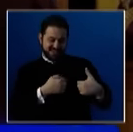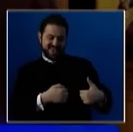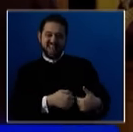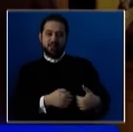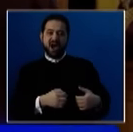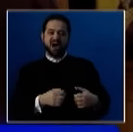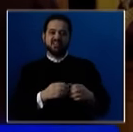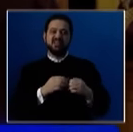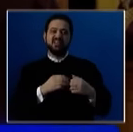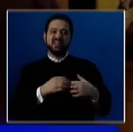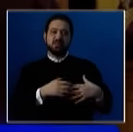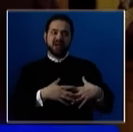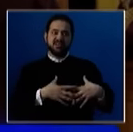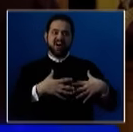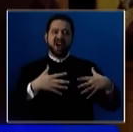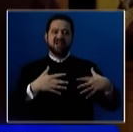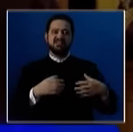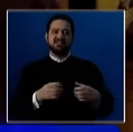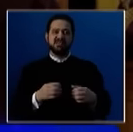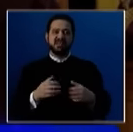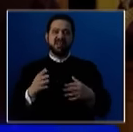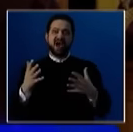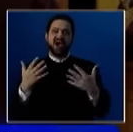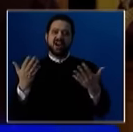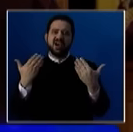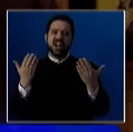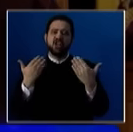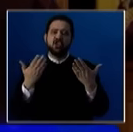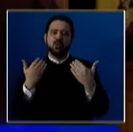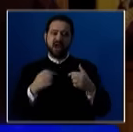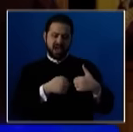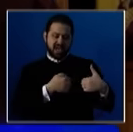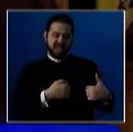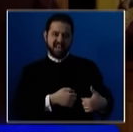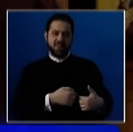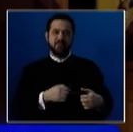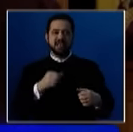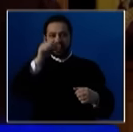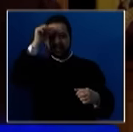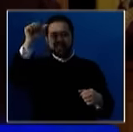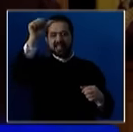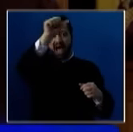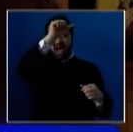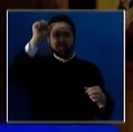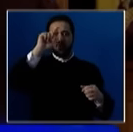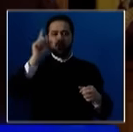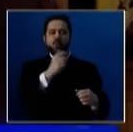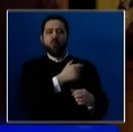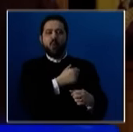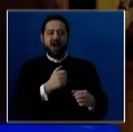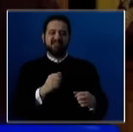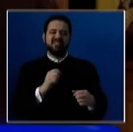înmuia singură la căldura lui Hristos, la căldura inimii Tatălui. Nimeni nu poate să